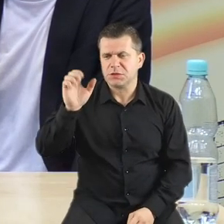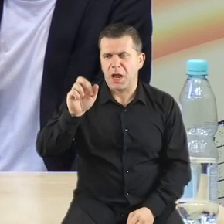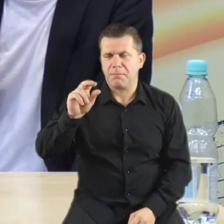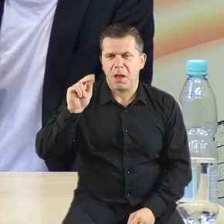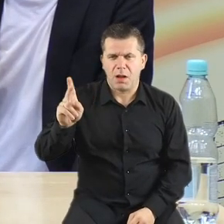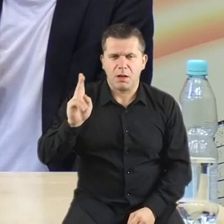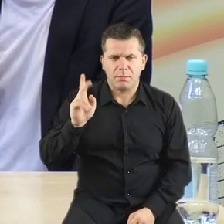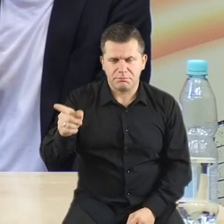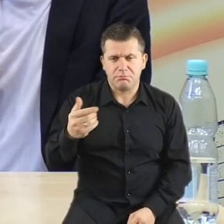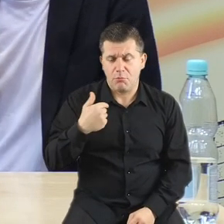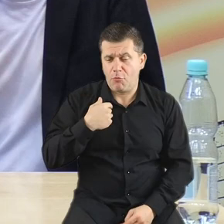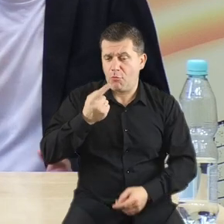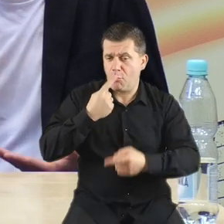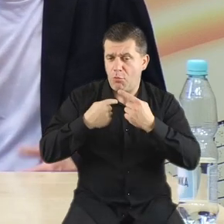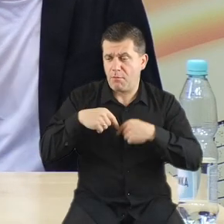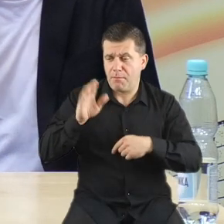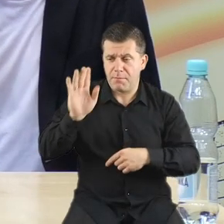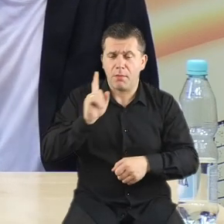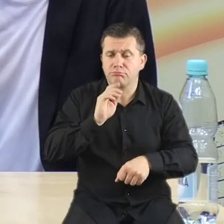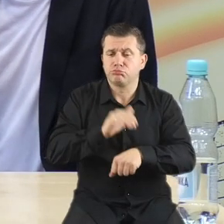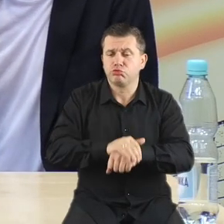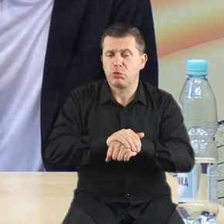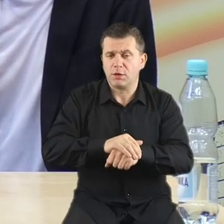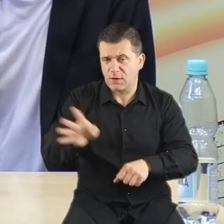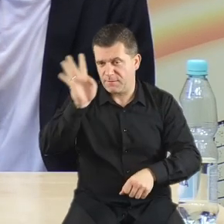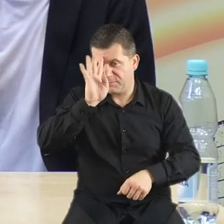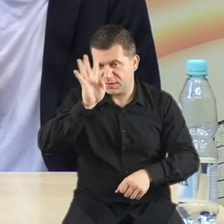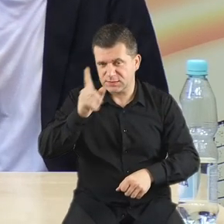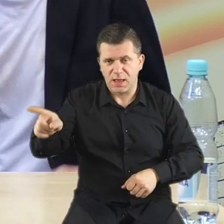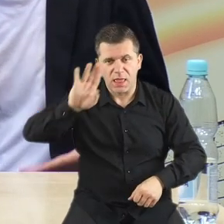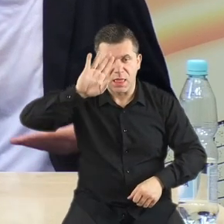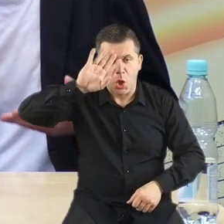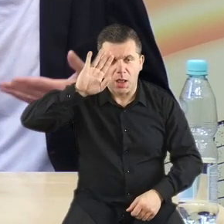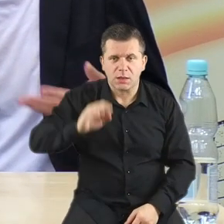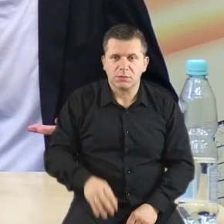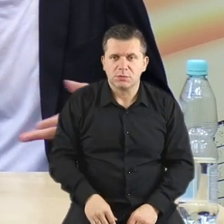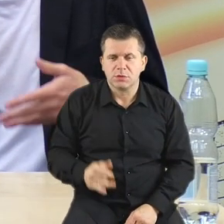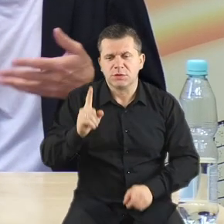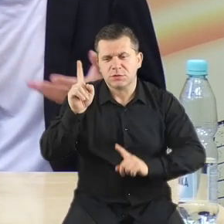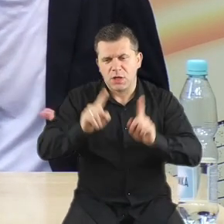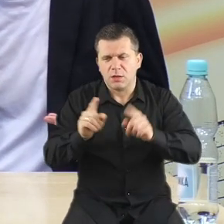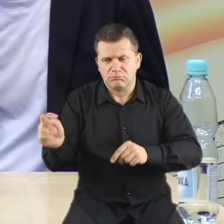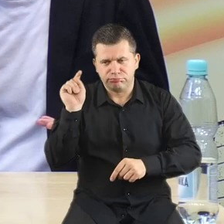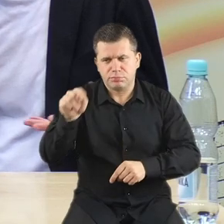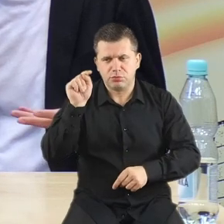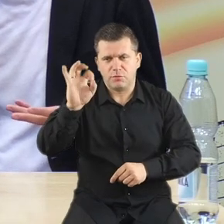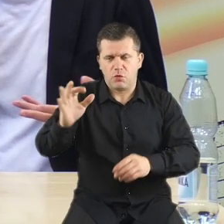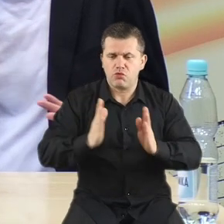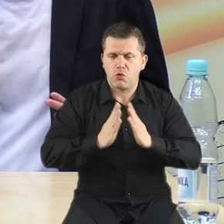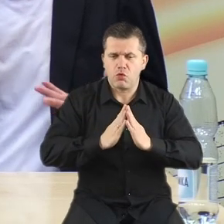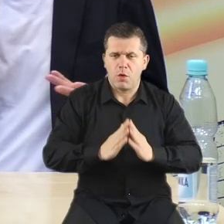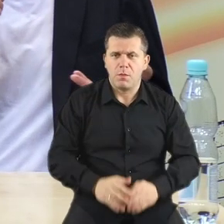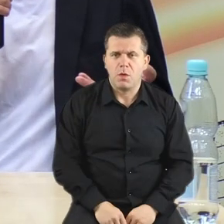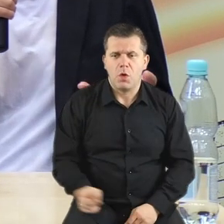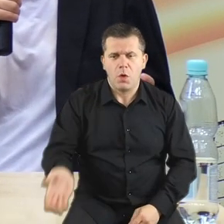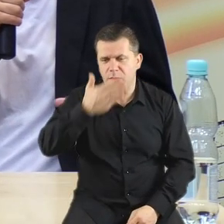nazywał. No i on mówi, że właśnie ma tego przyjaciela fizyka teoretycznego i przychodzi do niego często do domu i